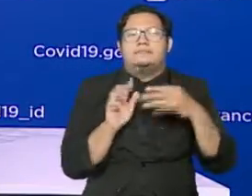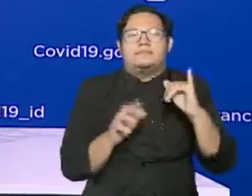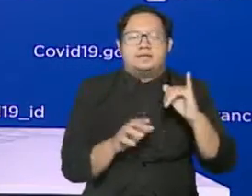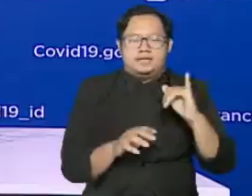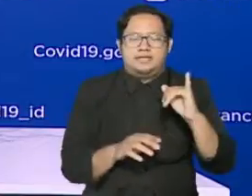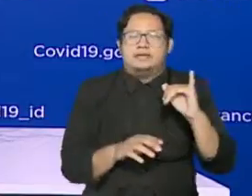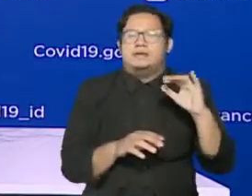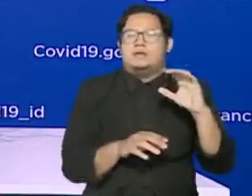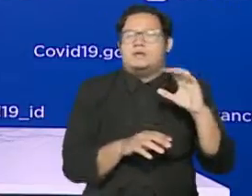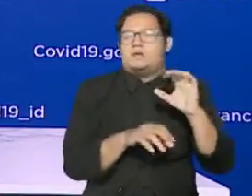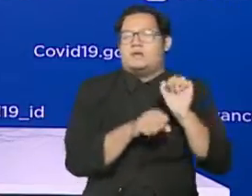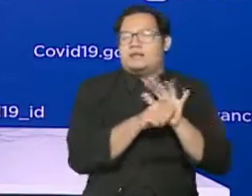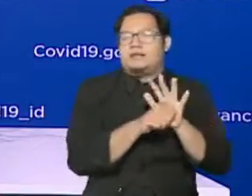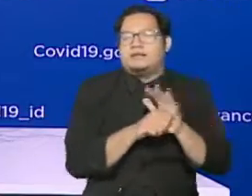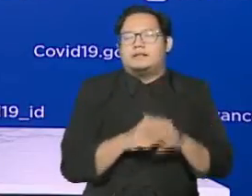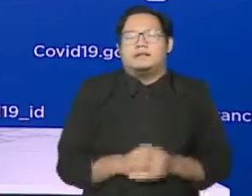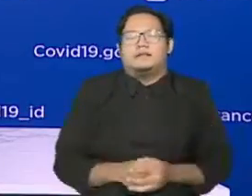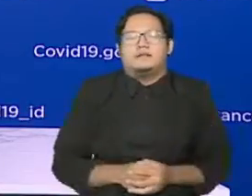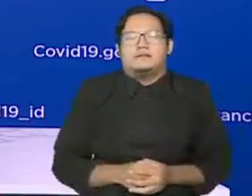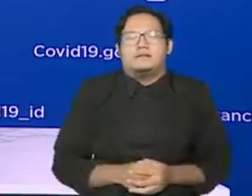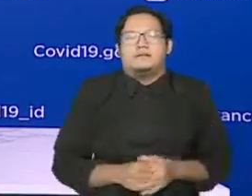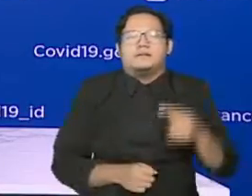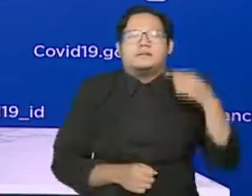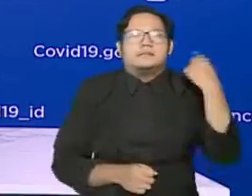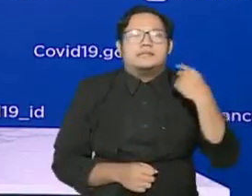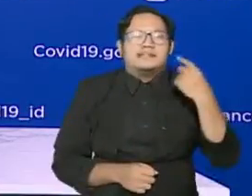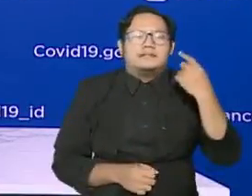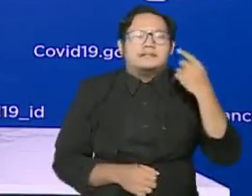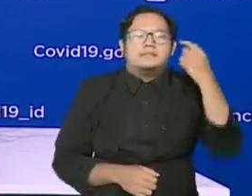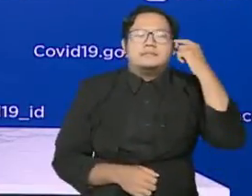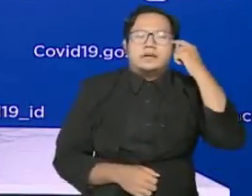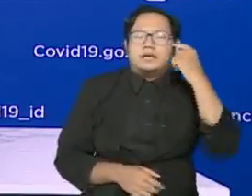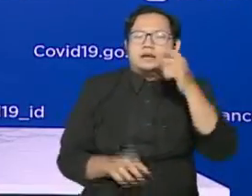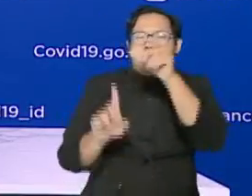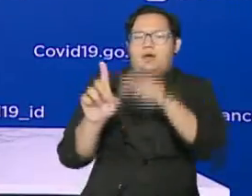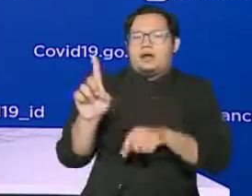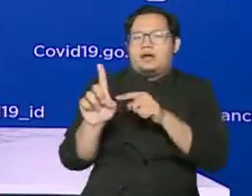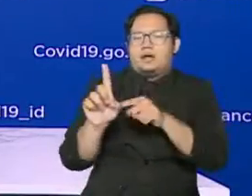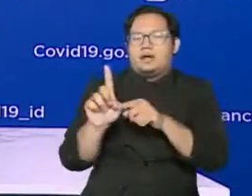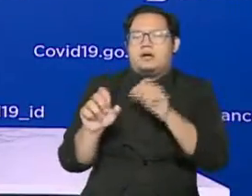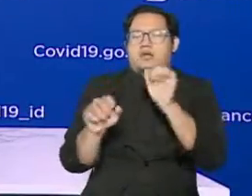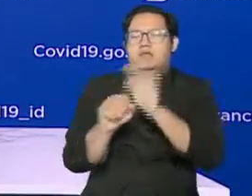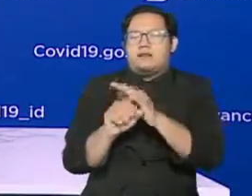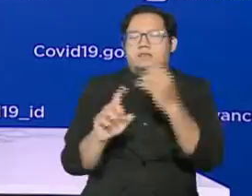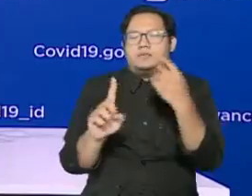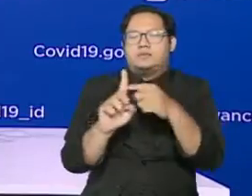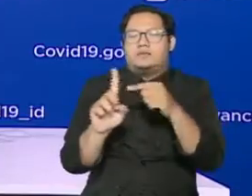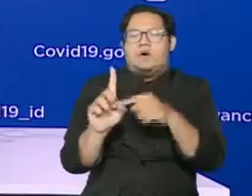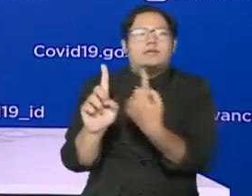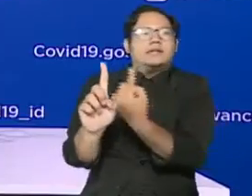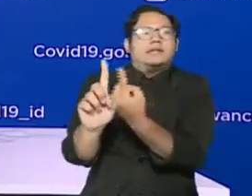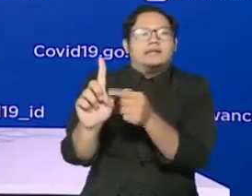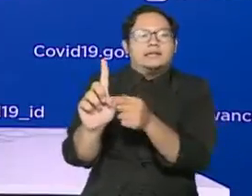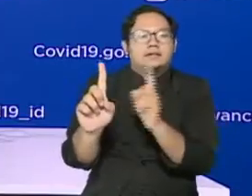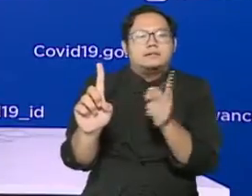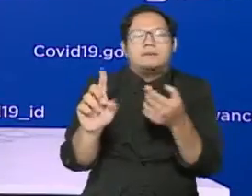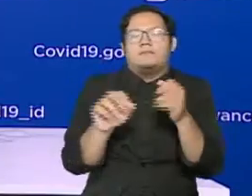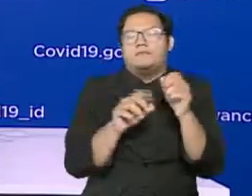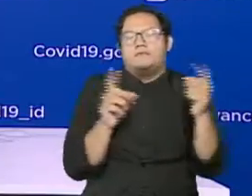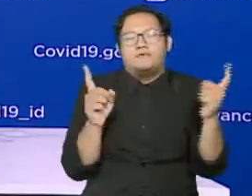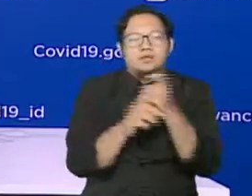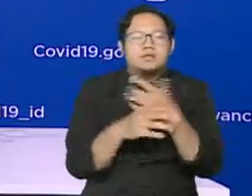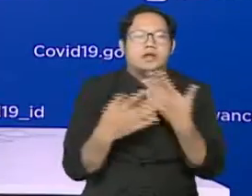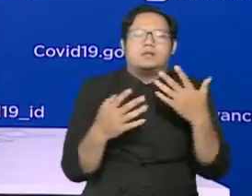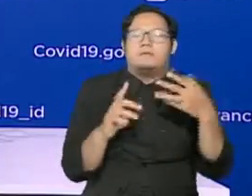seringkali kita menganggap bahwa penyebab seseorang tertular penyakit ialah tunggal karena virus atau bakteri